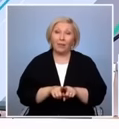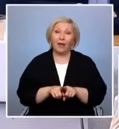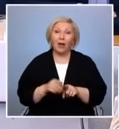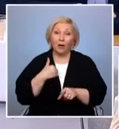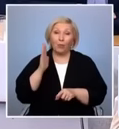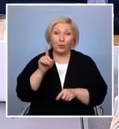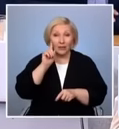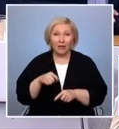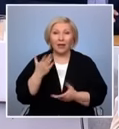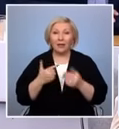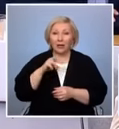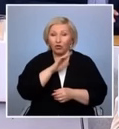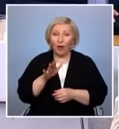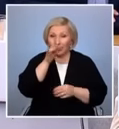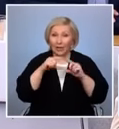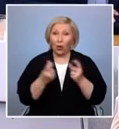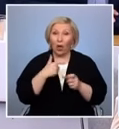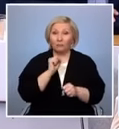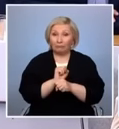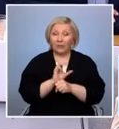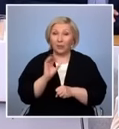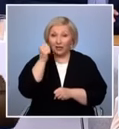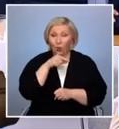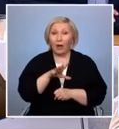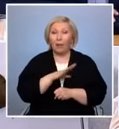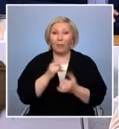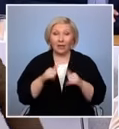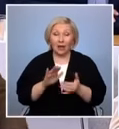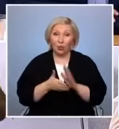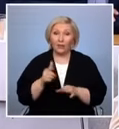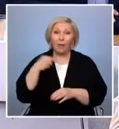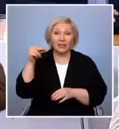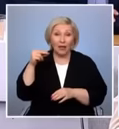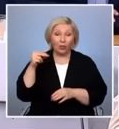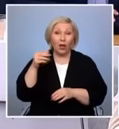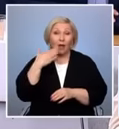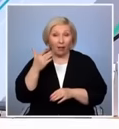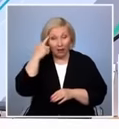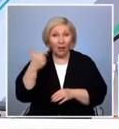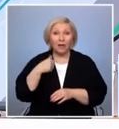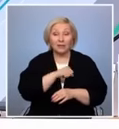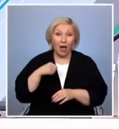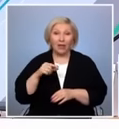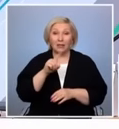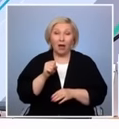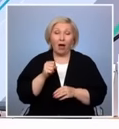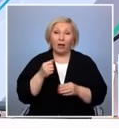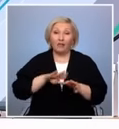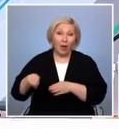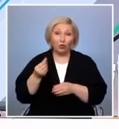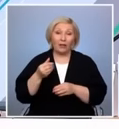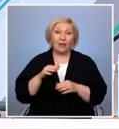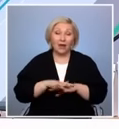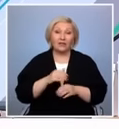конечно, погорячился. Ведь уже 30 ноября, вот в день, когда вы увидите это видео,